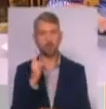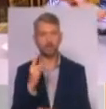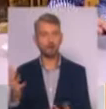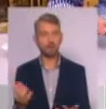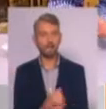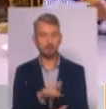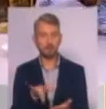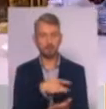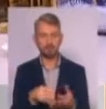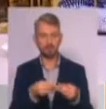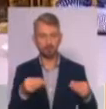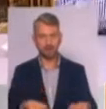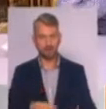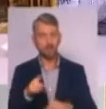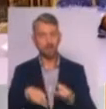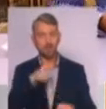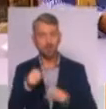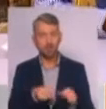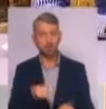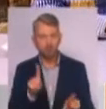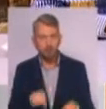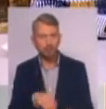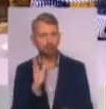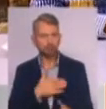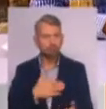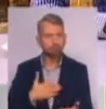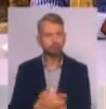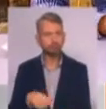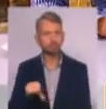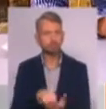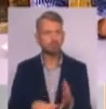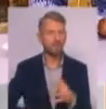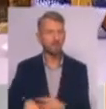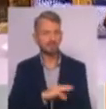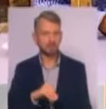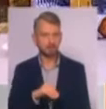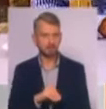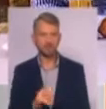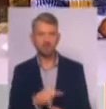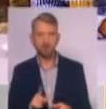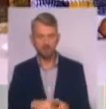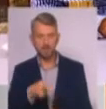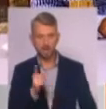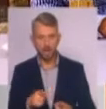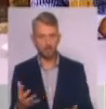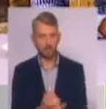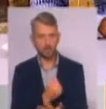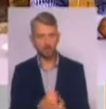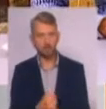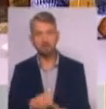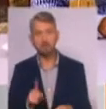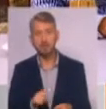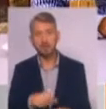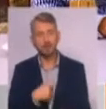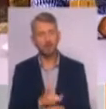виграє планшет, то наступного року вони теж будуть приймати всі, да, що це реально. І це я